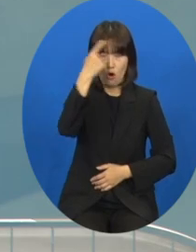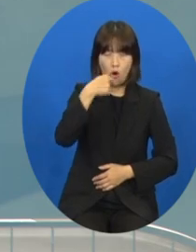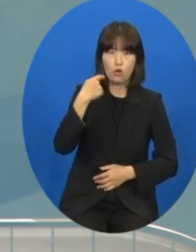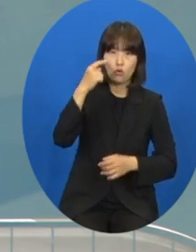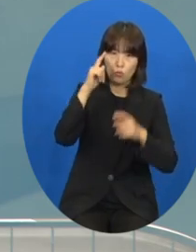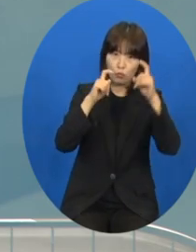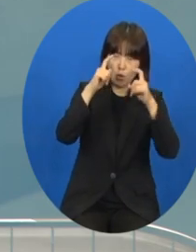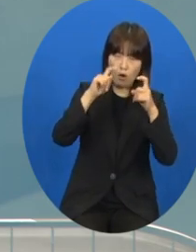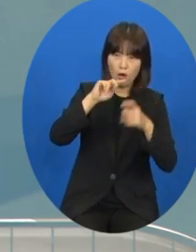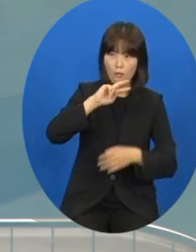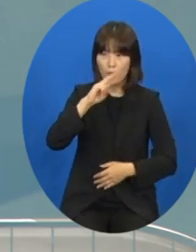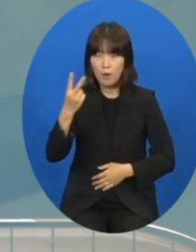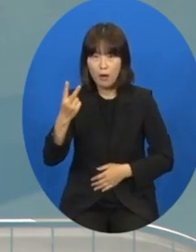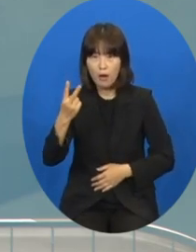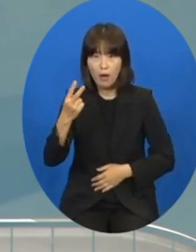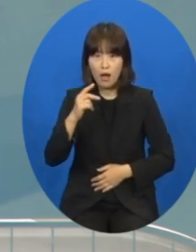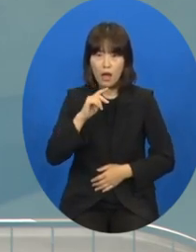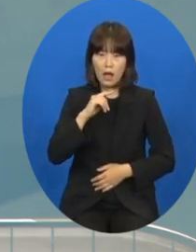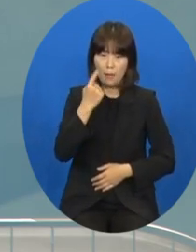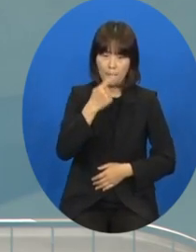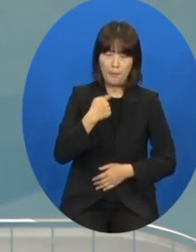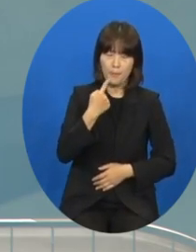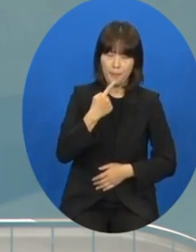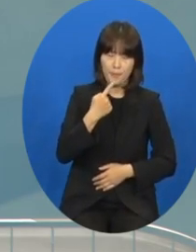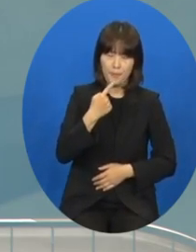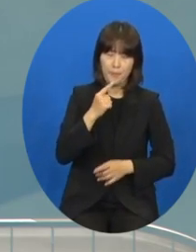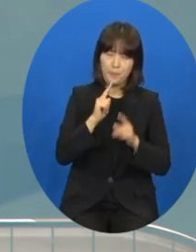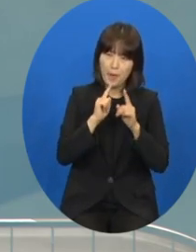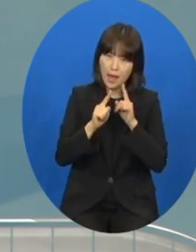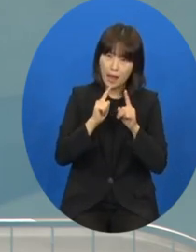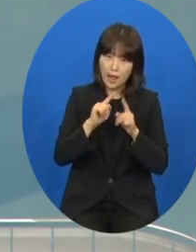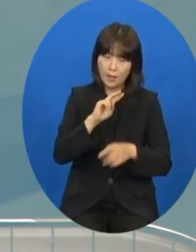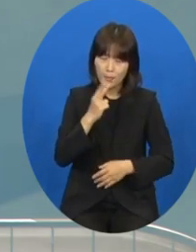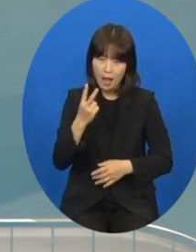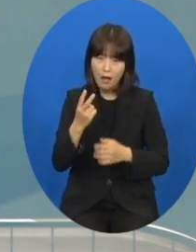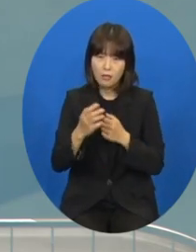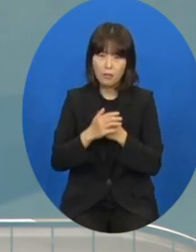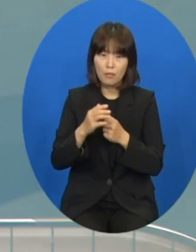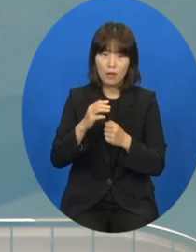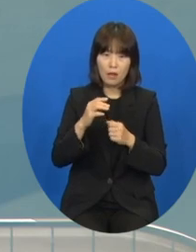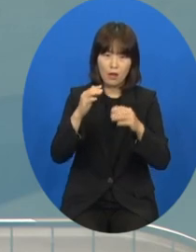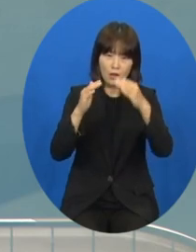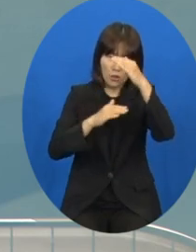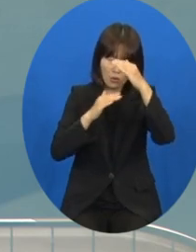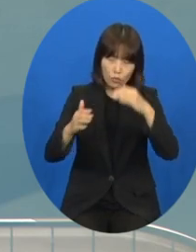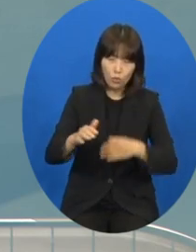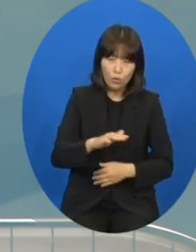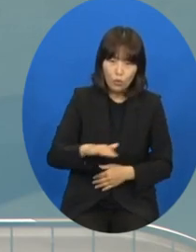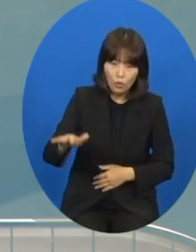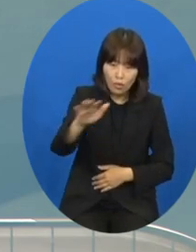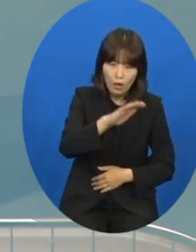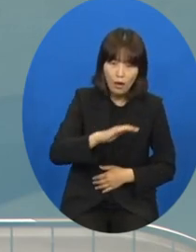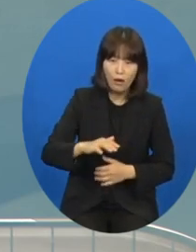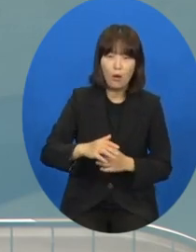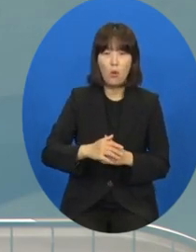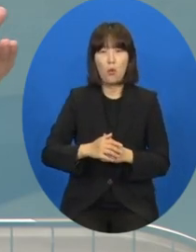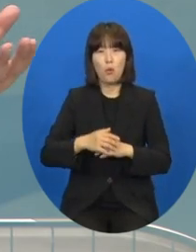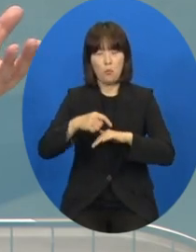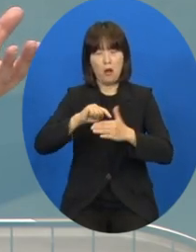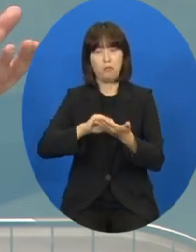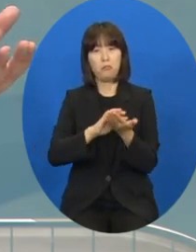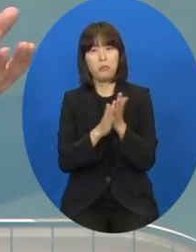달라지니까 교인들이 마음이 달라졌어요. 되네, 뭐가 되겠네. 우리 교회는 지금 아주 작은